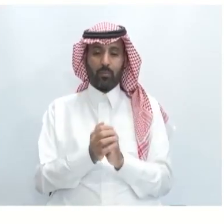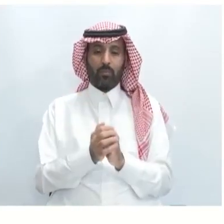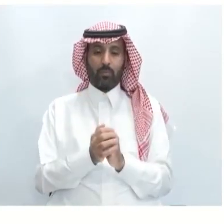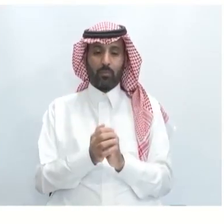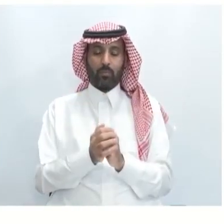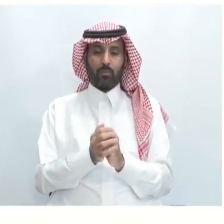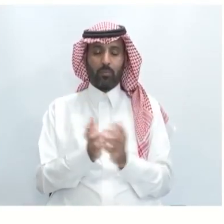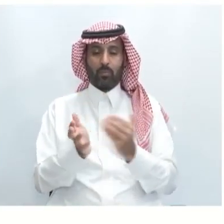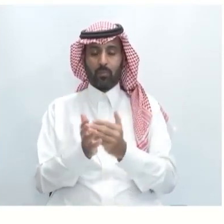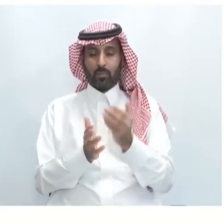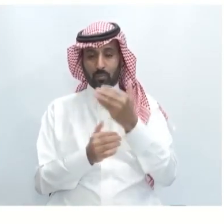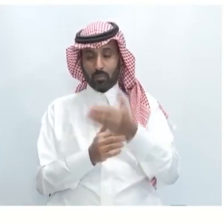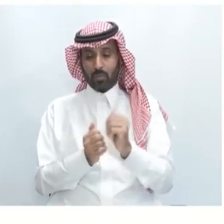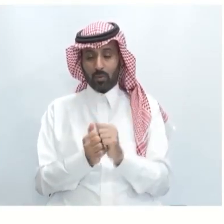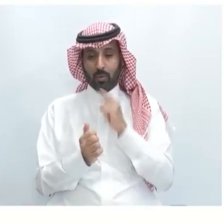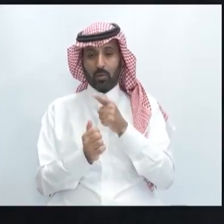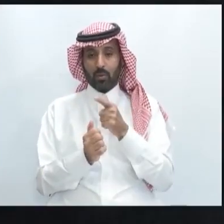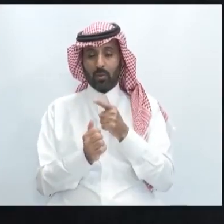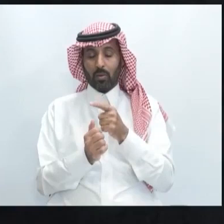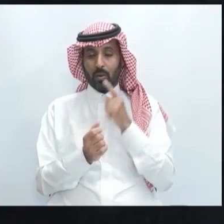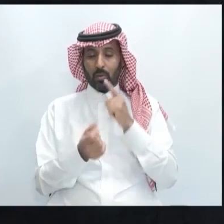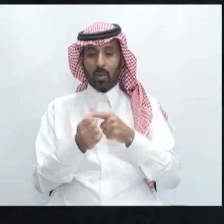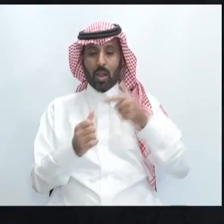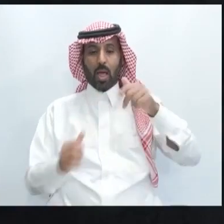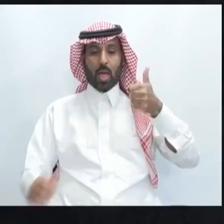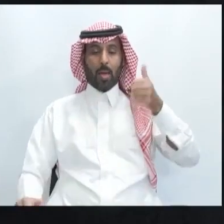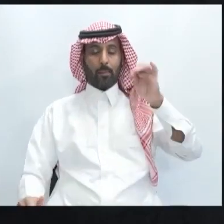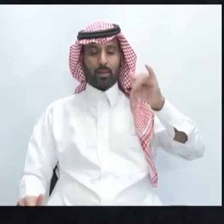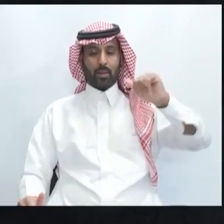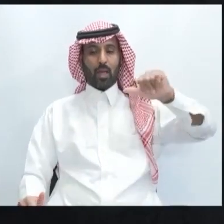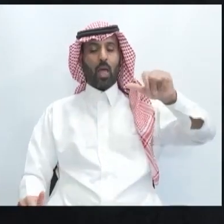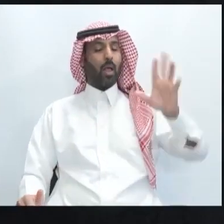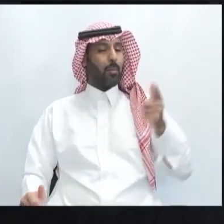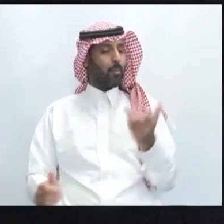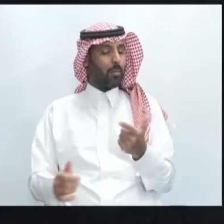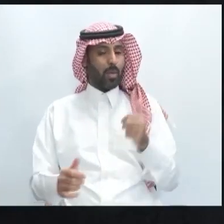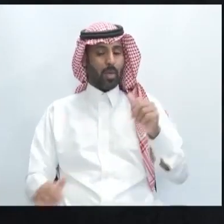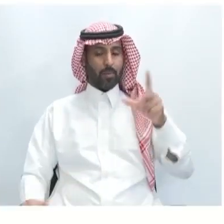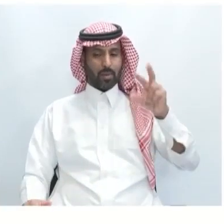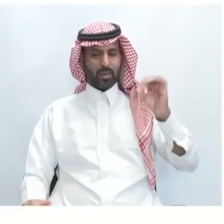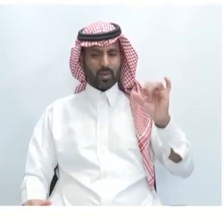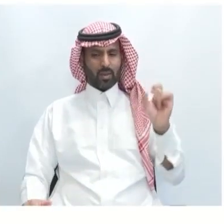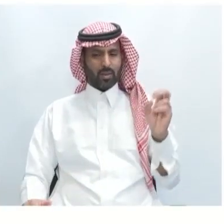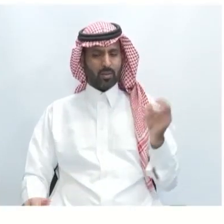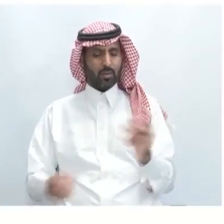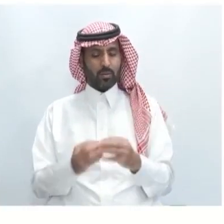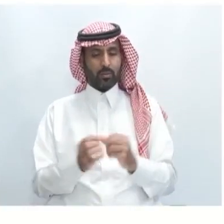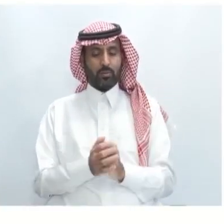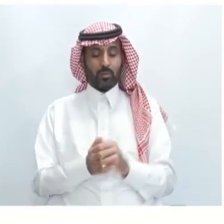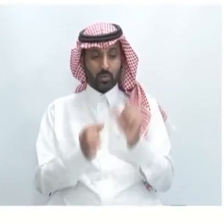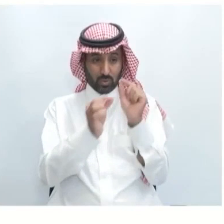الانزيم الان نحن قلنا انه تتكون من احماض امينيه فما المقصود بالاحماض الامينيه الاحماض الامينيه